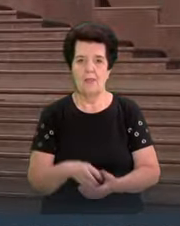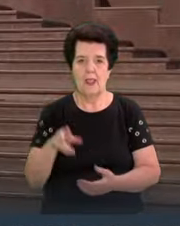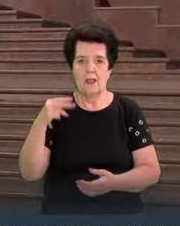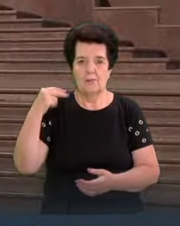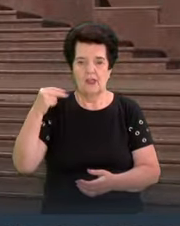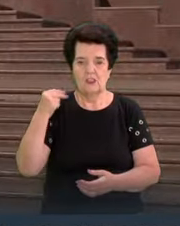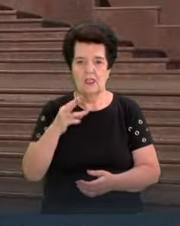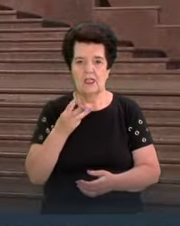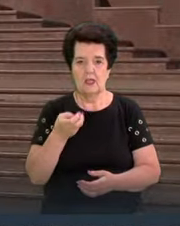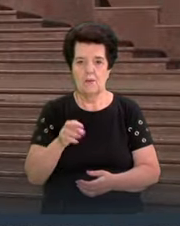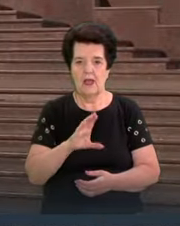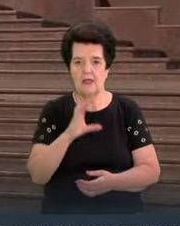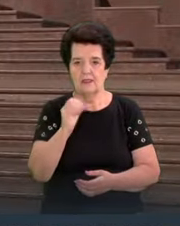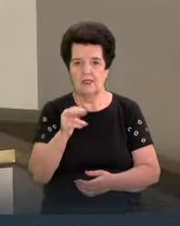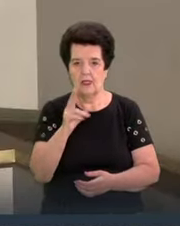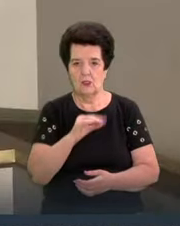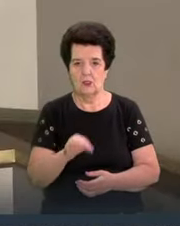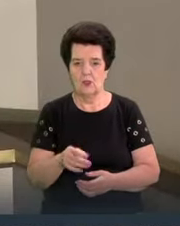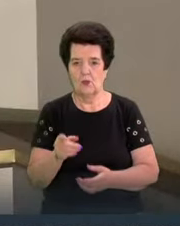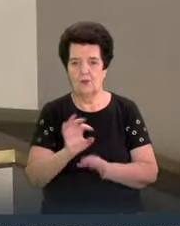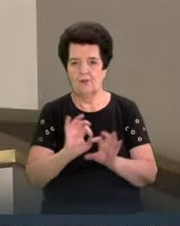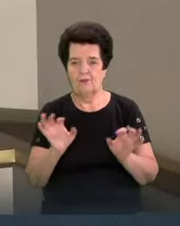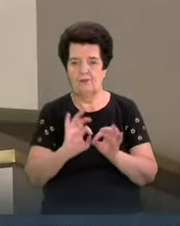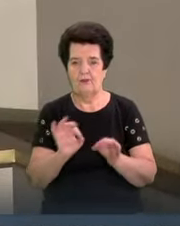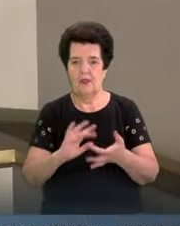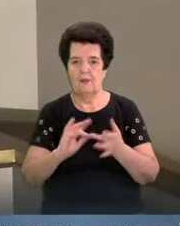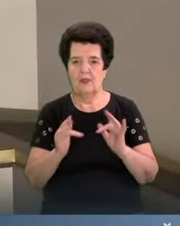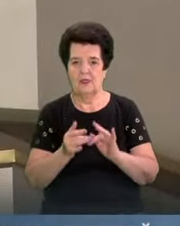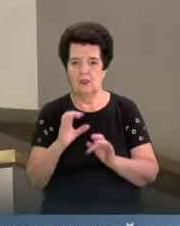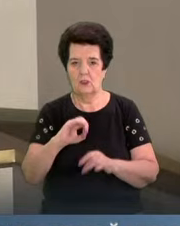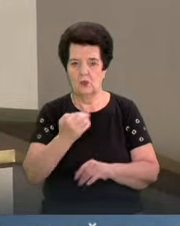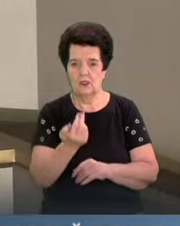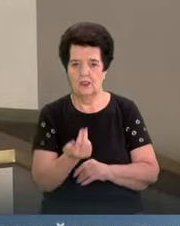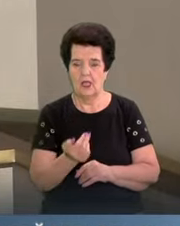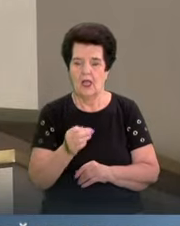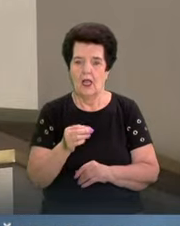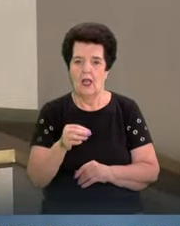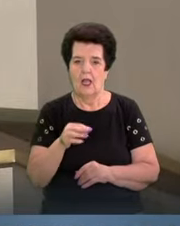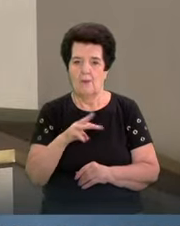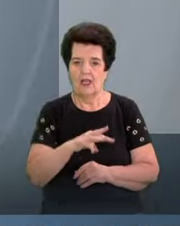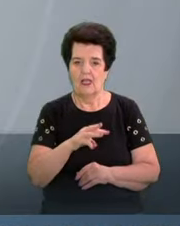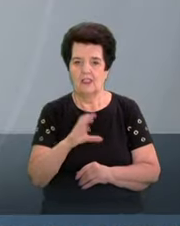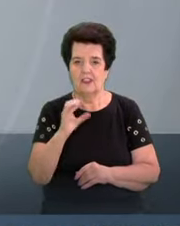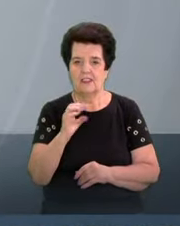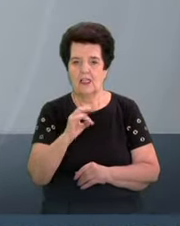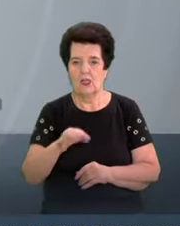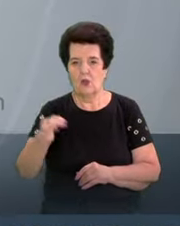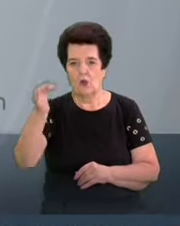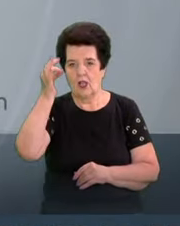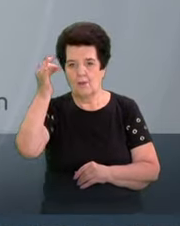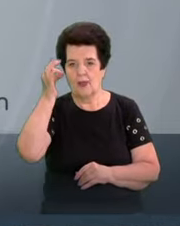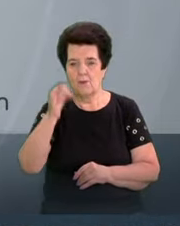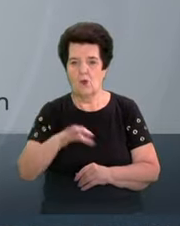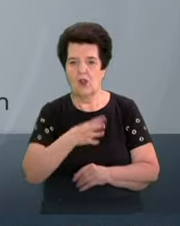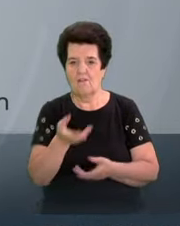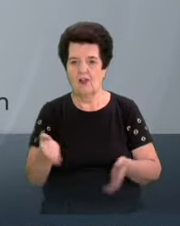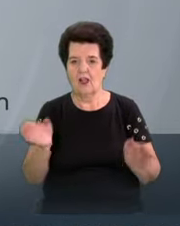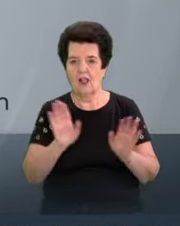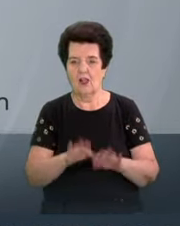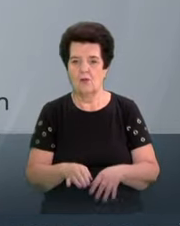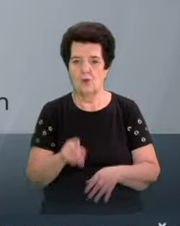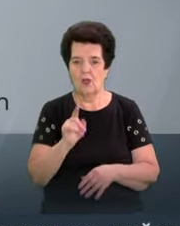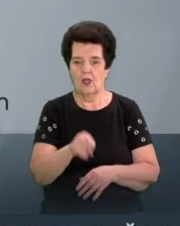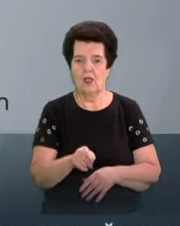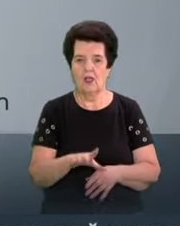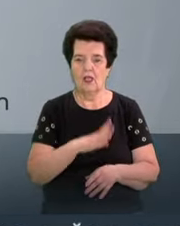Președintele Maia Sandu a menționat într-o postare pe rețelele de socializare că Mircea Snegur va rămâne în memoria noastră ca omul care a stat la